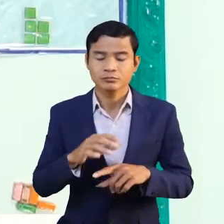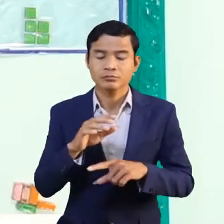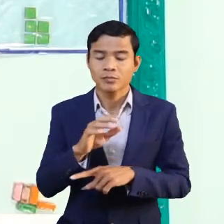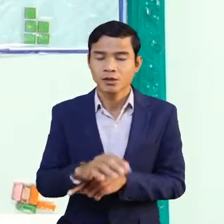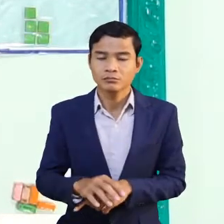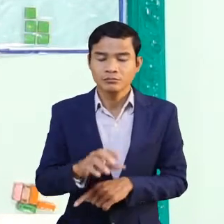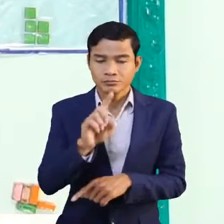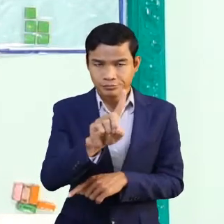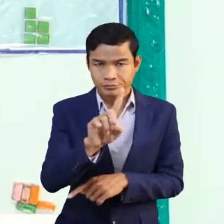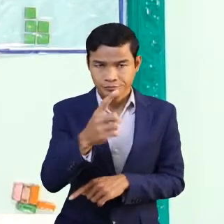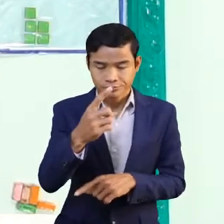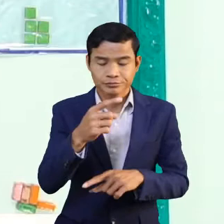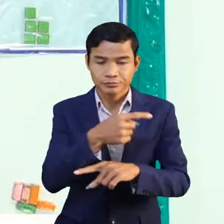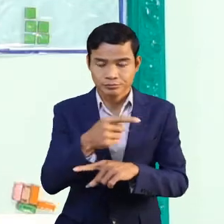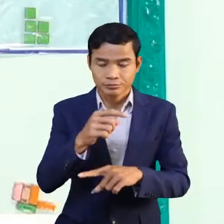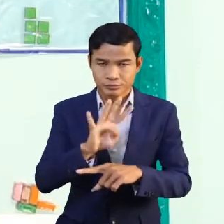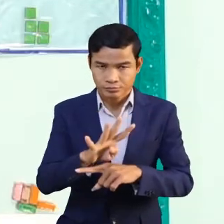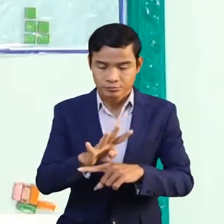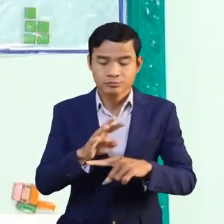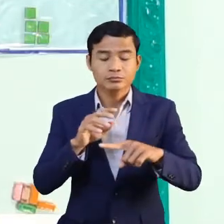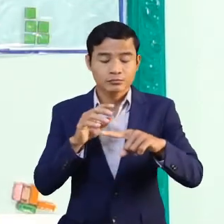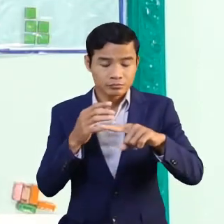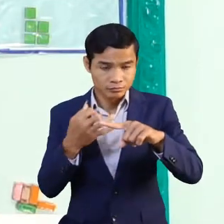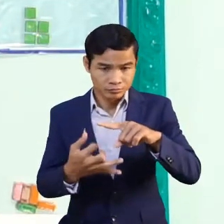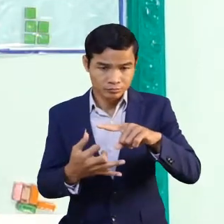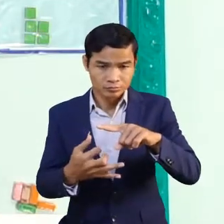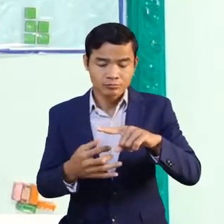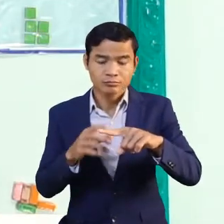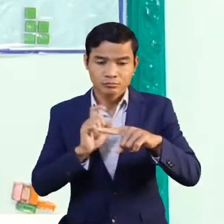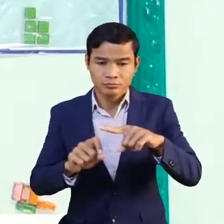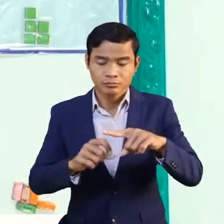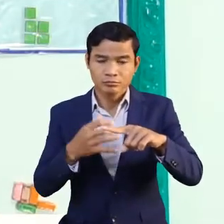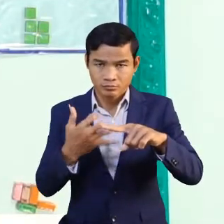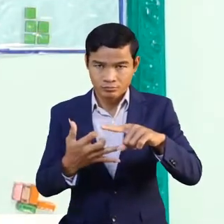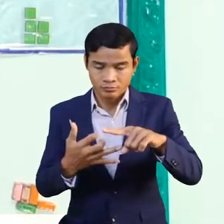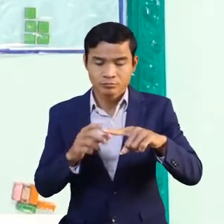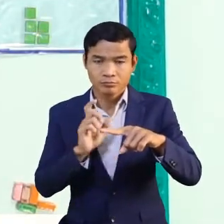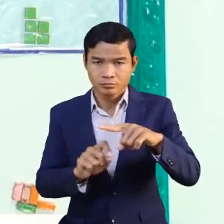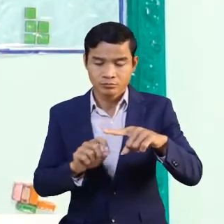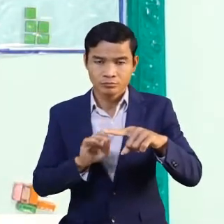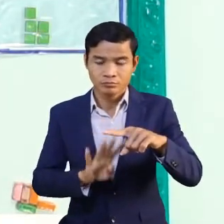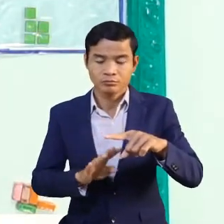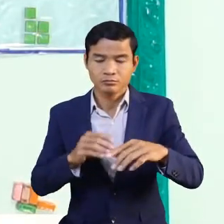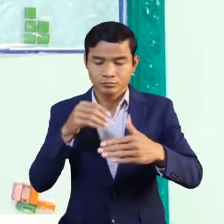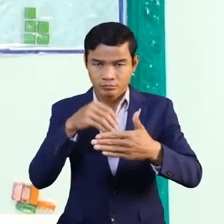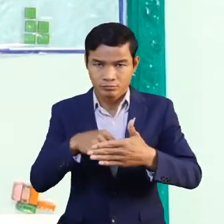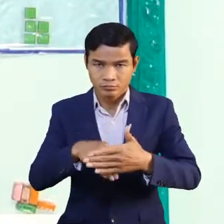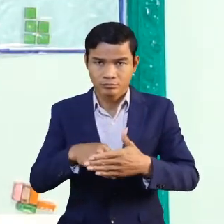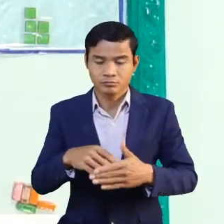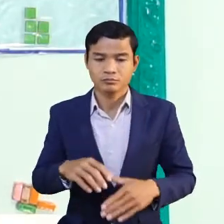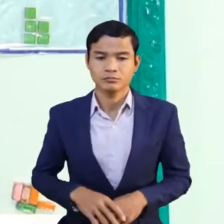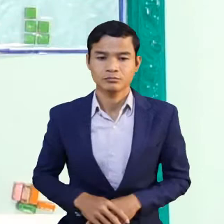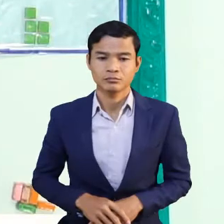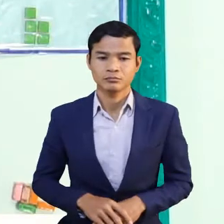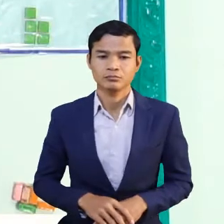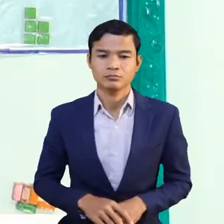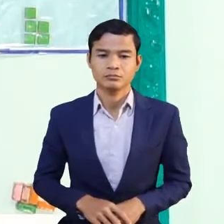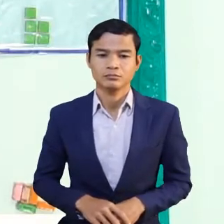ល5 7ចឹងអ្នកគ្រូដាក់លេខដាក់ចំនួនបន្ទះ107នៅកន្លែងនេះណាកូន